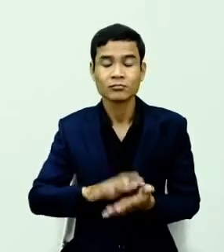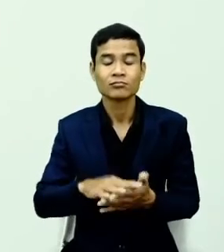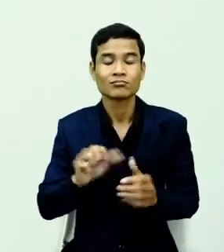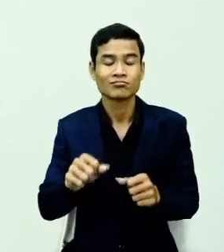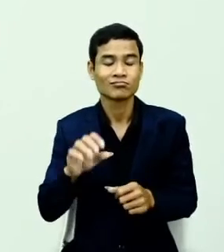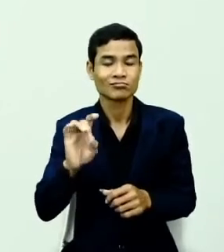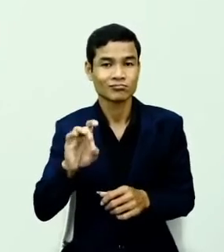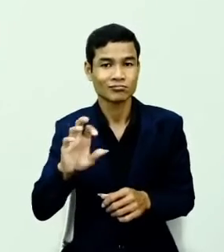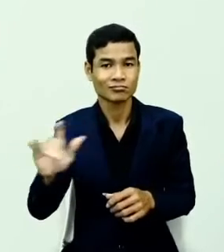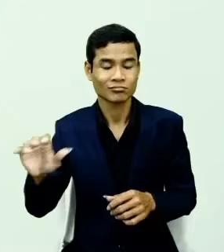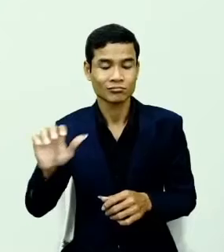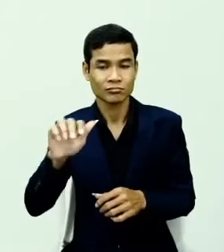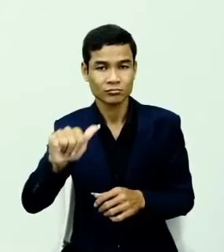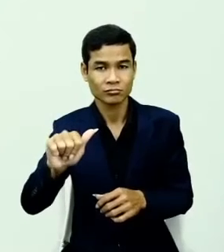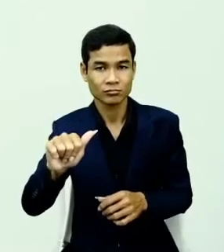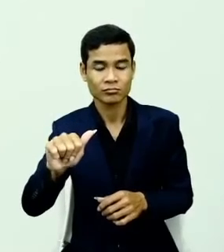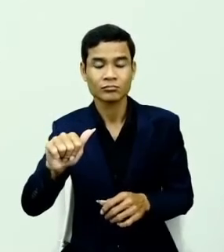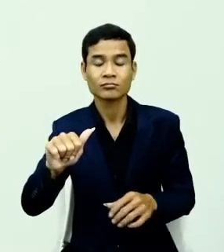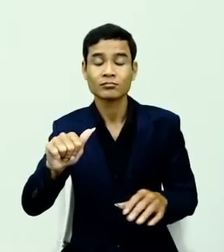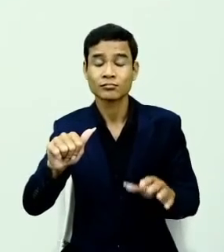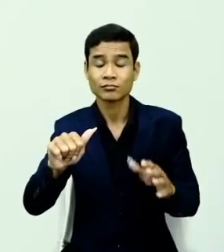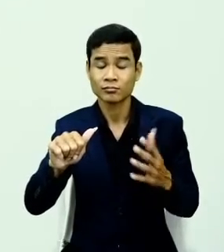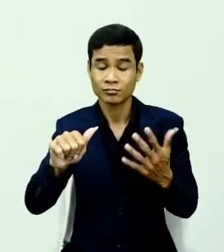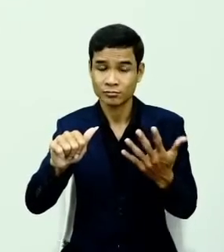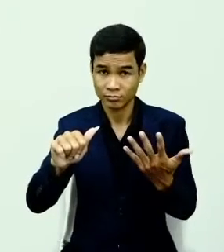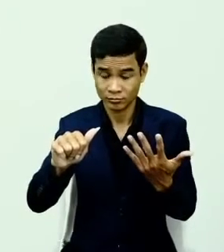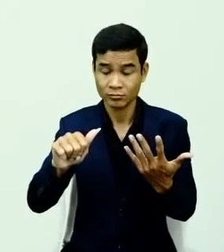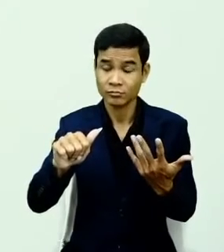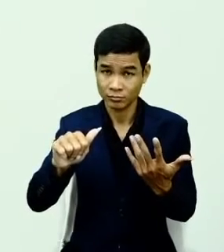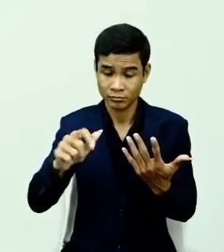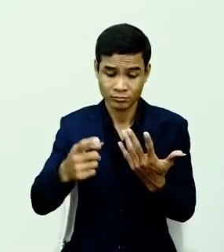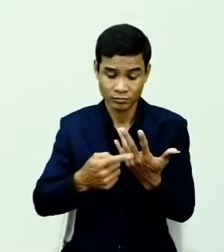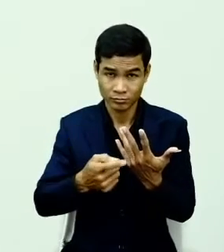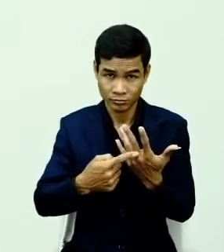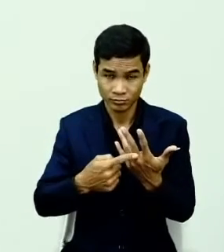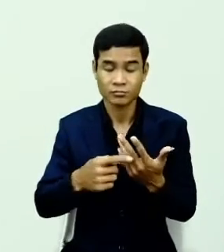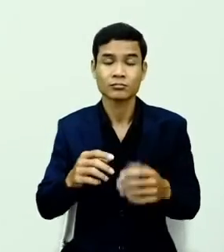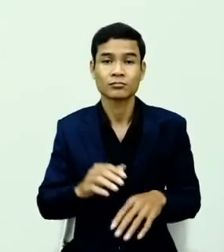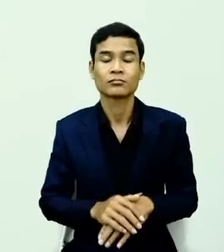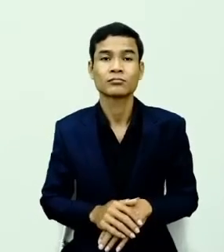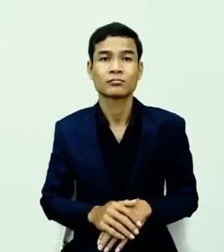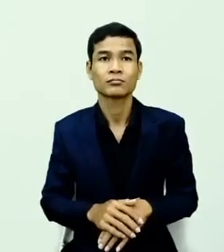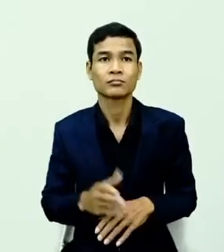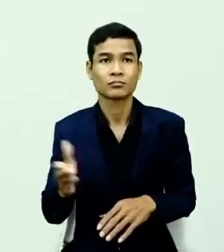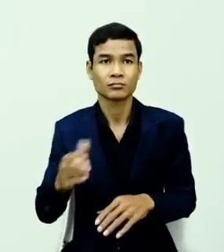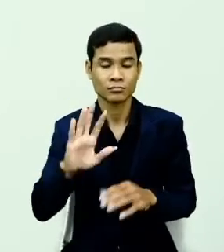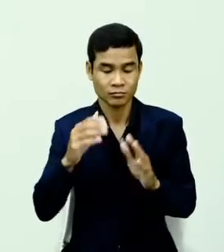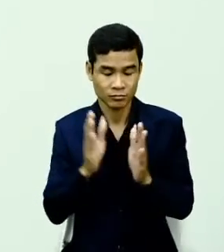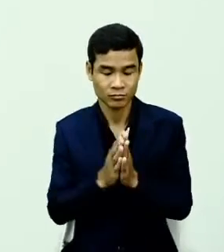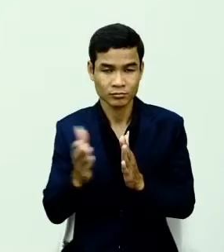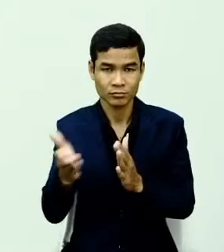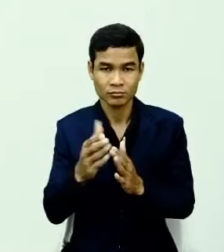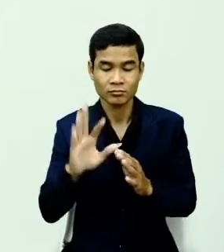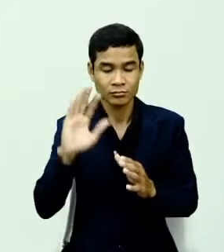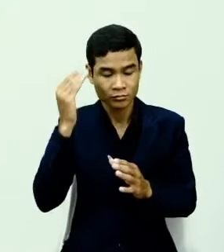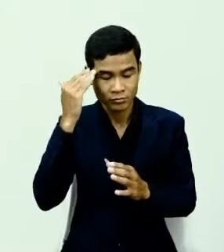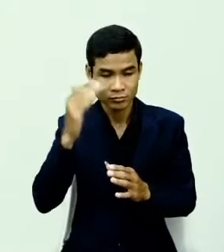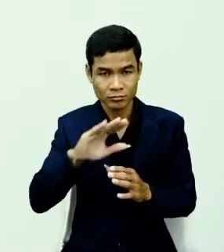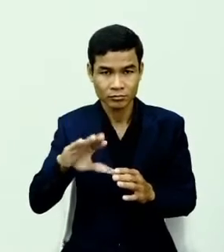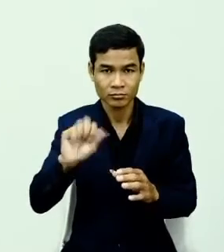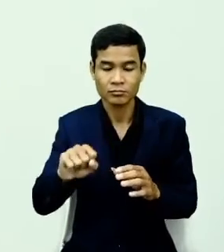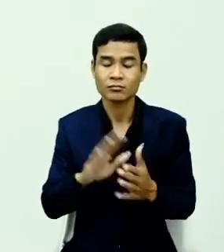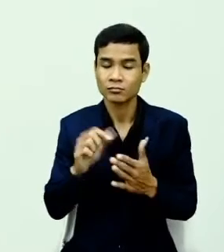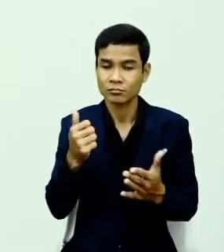ហើយនឹងស្រាក់អីគេកូនចាគឺស្រាក់អាំចាអរគុណមែនតែនសង្ឃឹមថាកូនប្រ